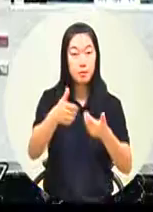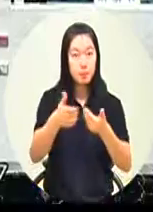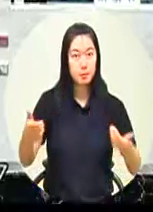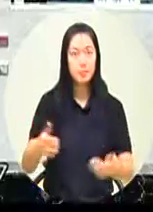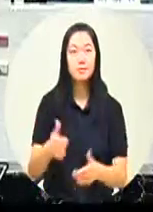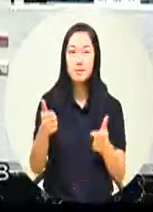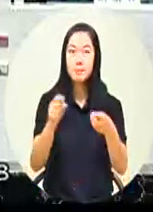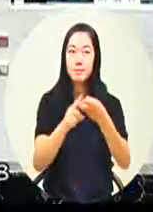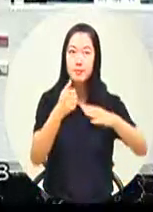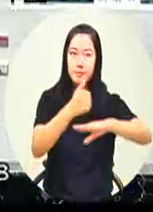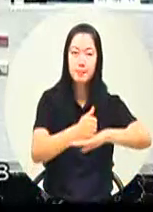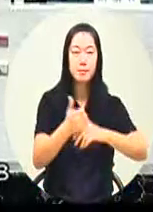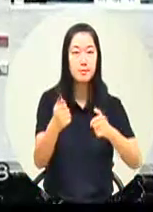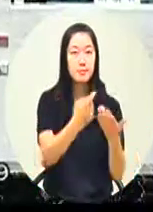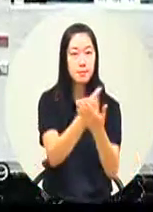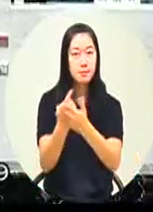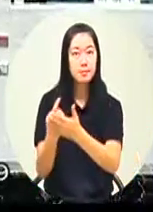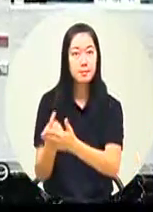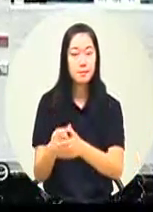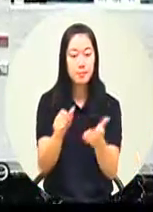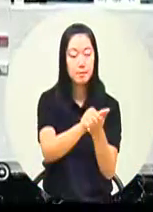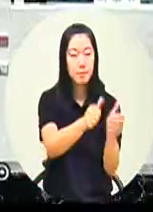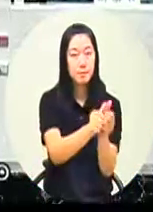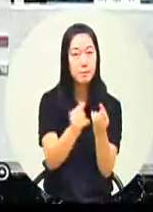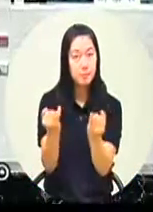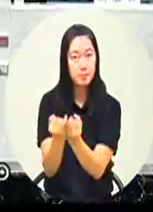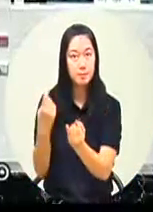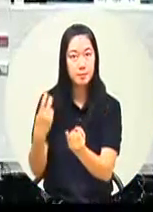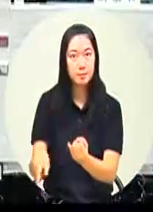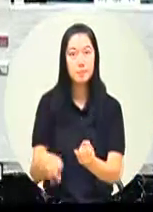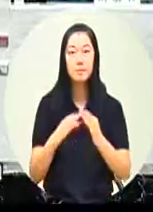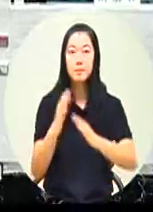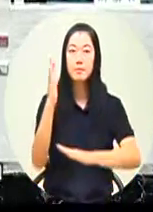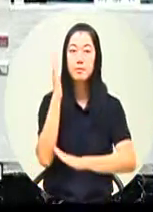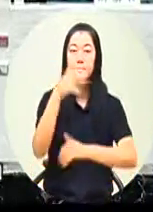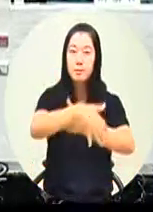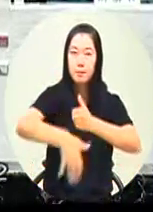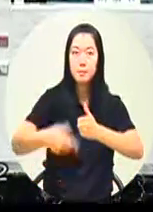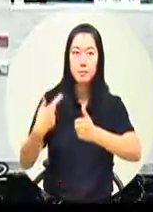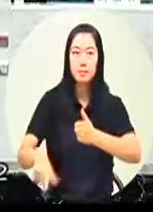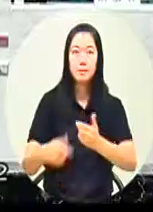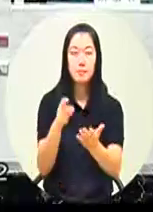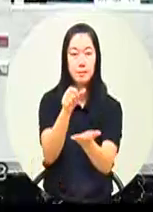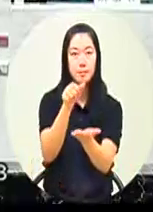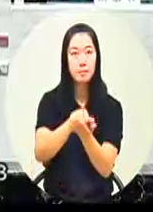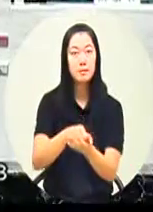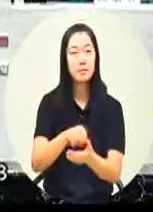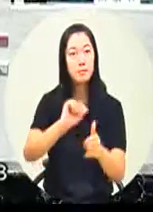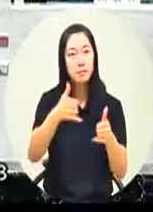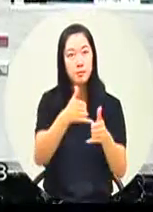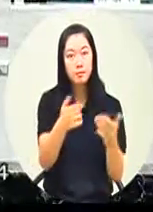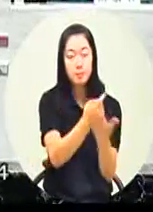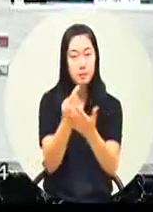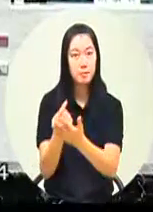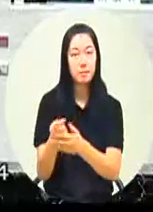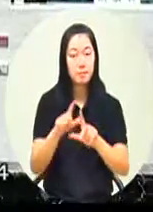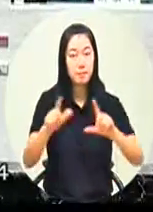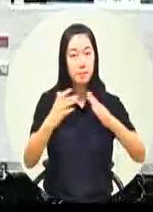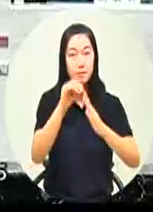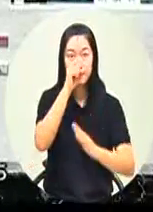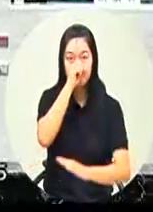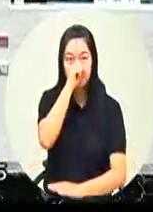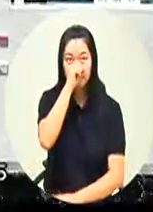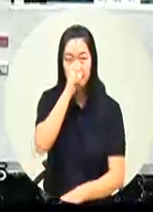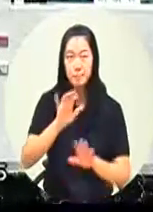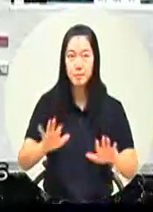席，各位媒体女士，还有我们的市府团队，以及呢，我们议会同仁，大家好哈。今天我们进行交